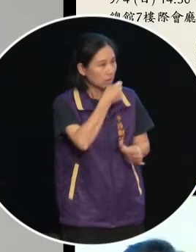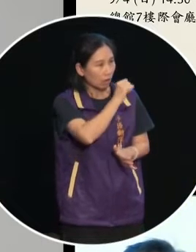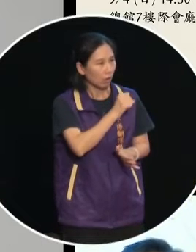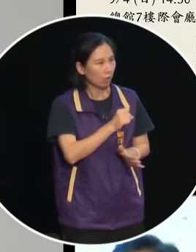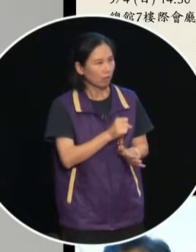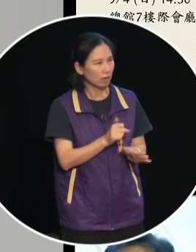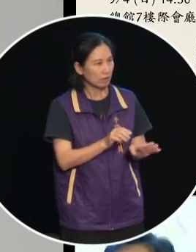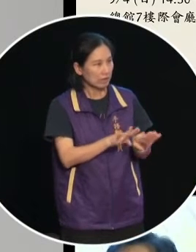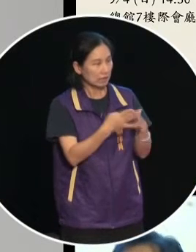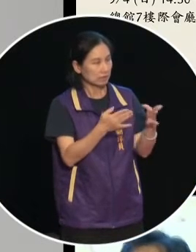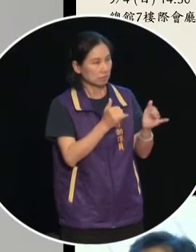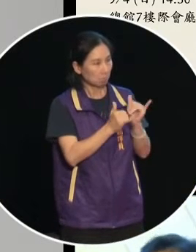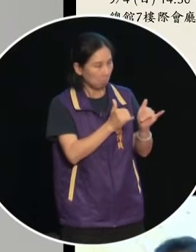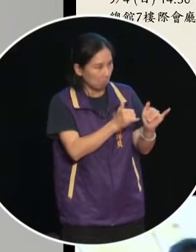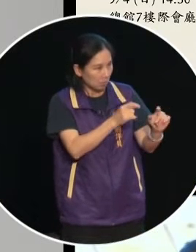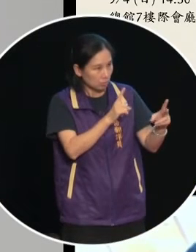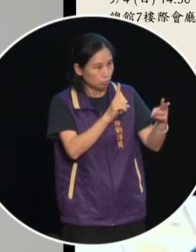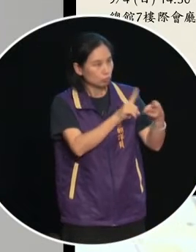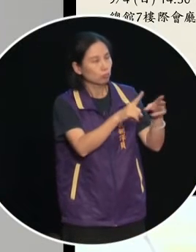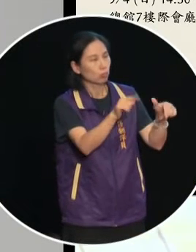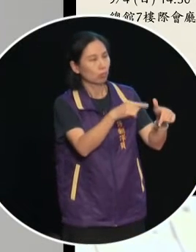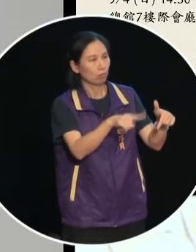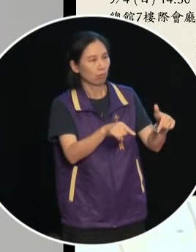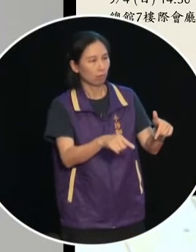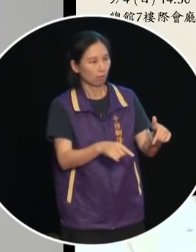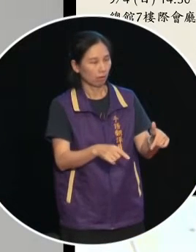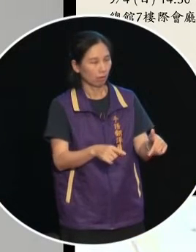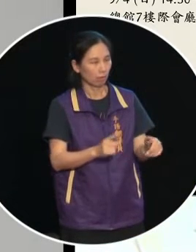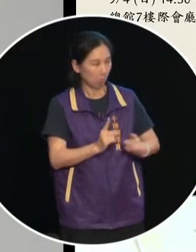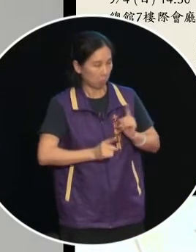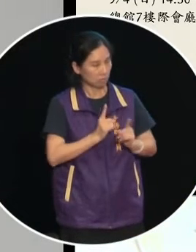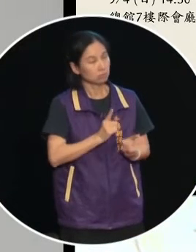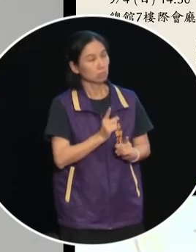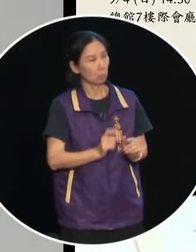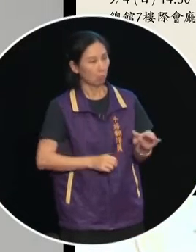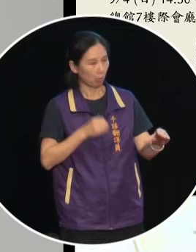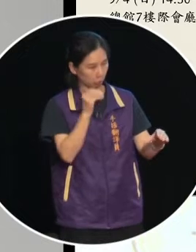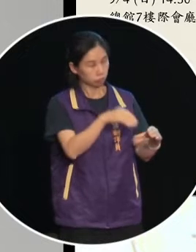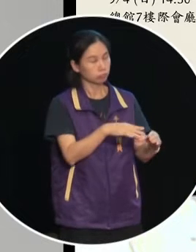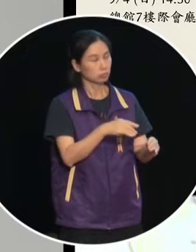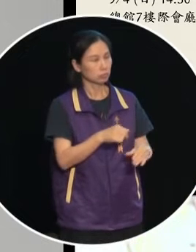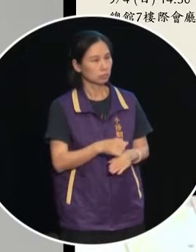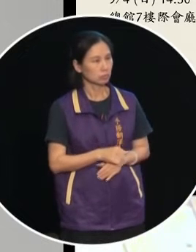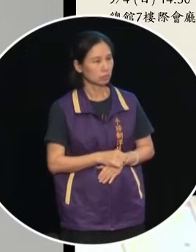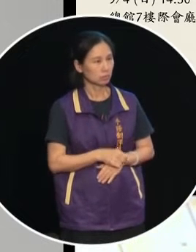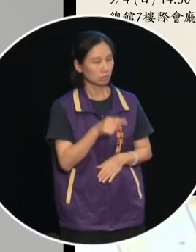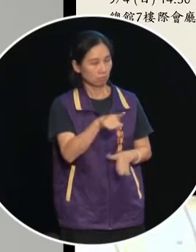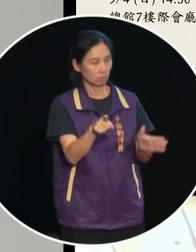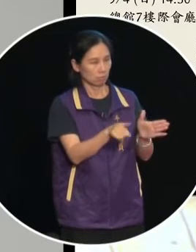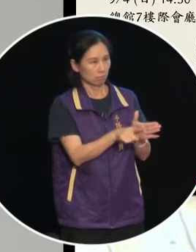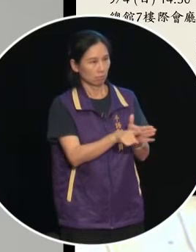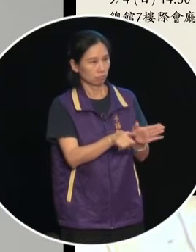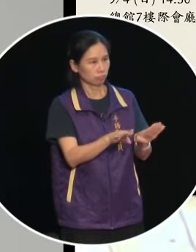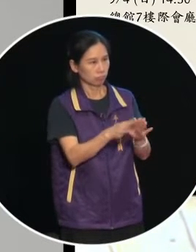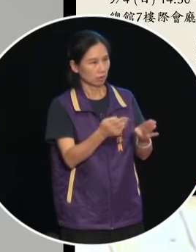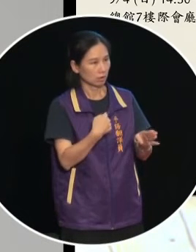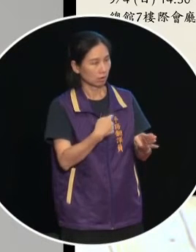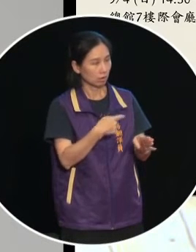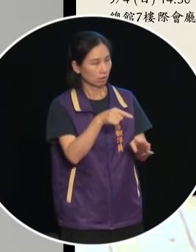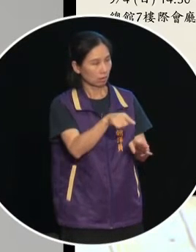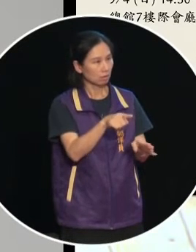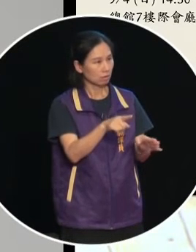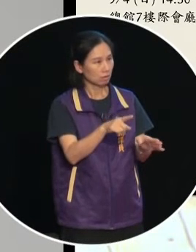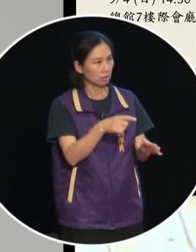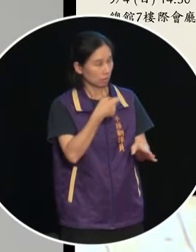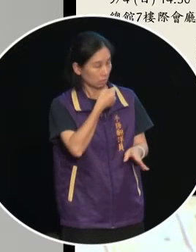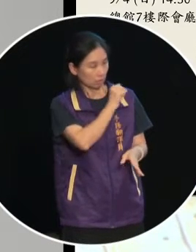化，有选举。1996年，李登辉先生当选，这个时候就我们开始台湾改